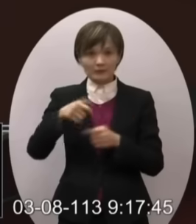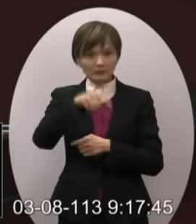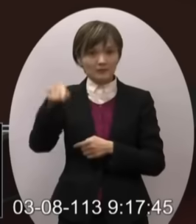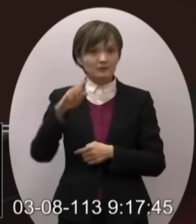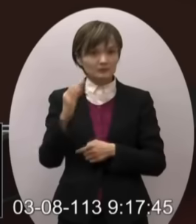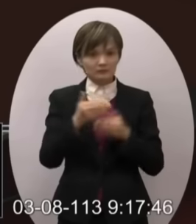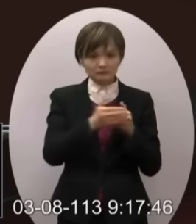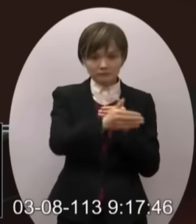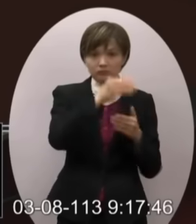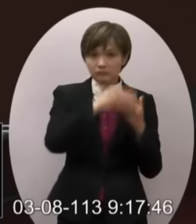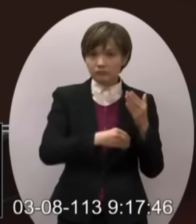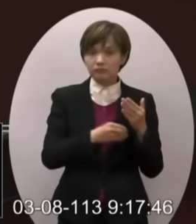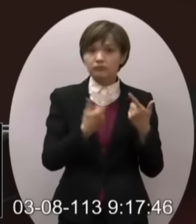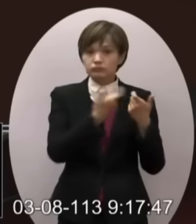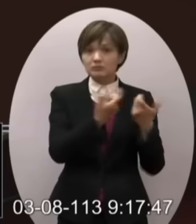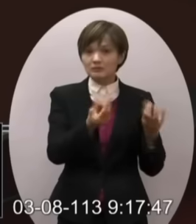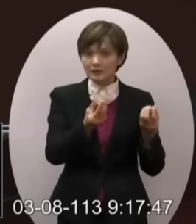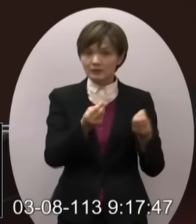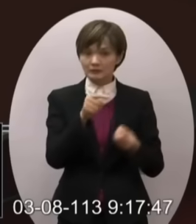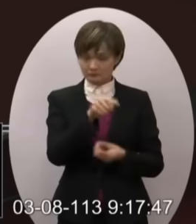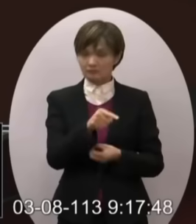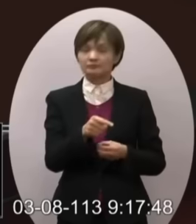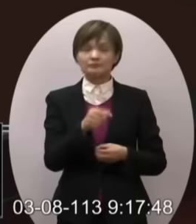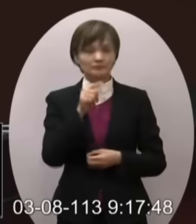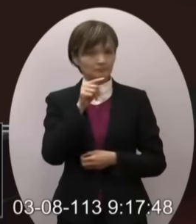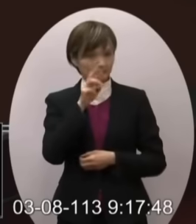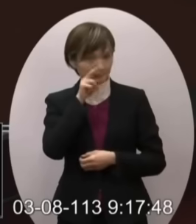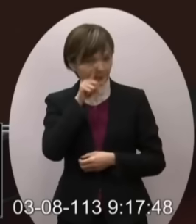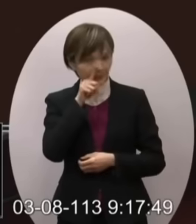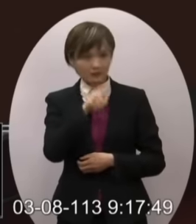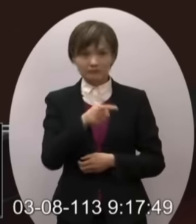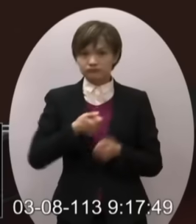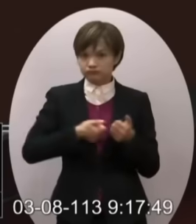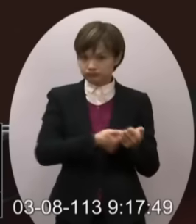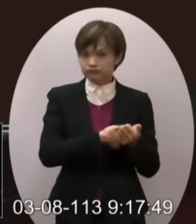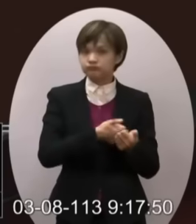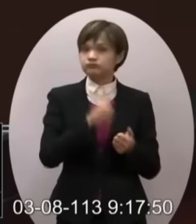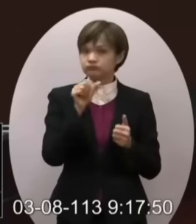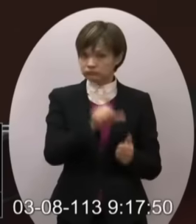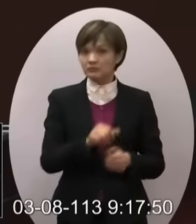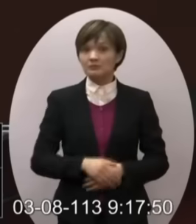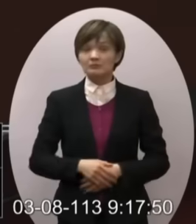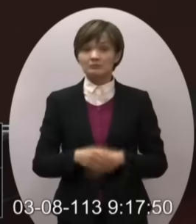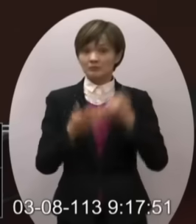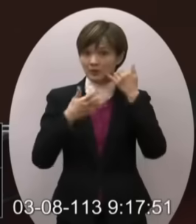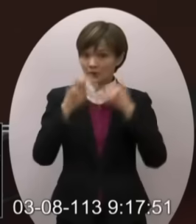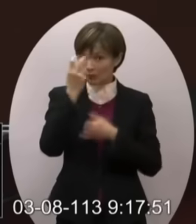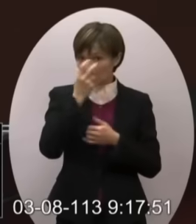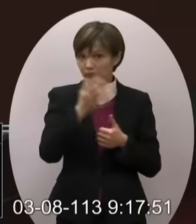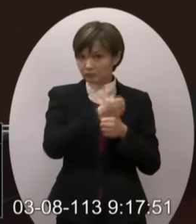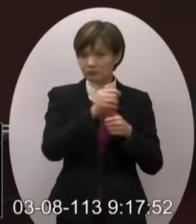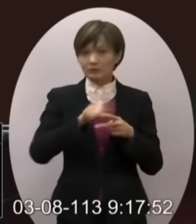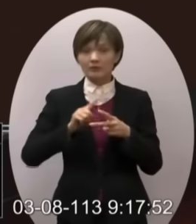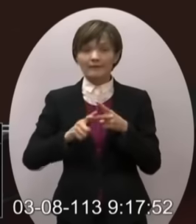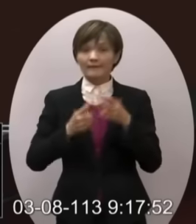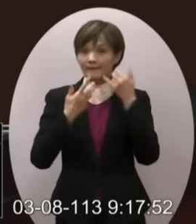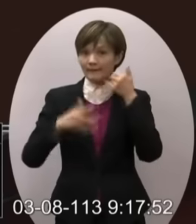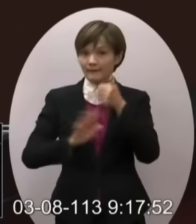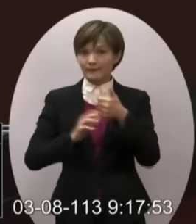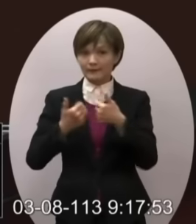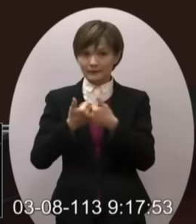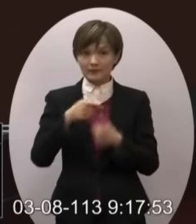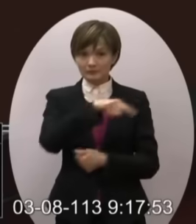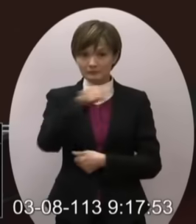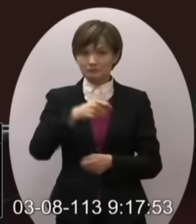些问题必须就责。海巡署与海委会在相关事件上的失职 必须被监